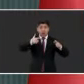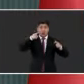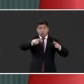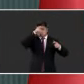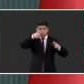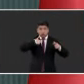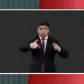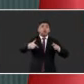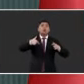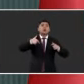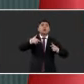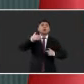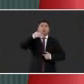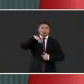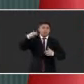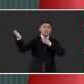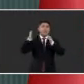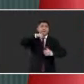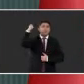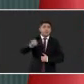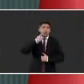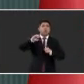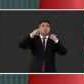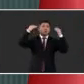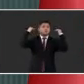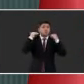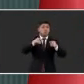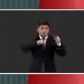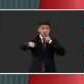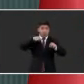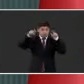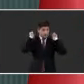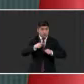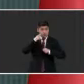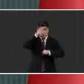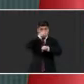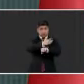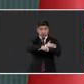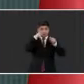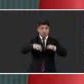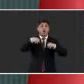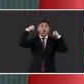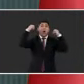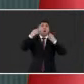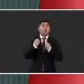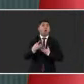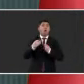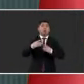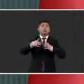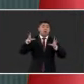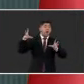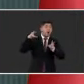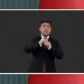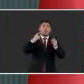yenilebilir enerji kaynaklarını harekete geçirmek suretiyle ülkemizin elektrik üreten santral sayısını